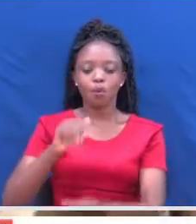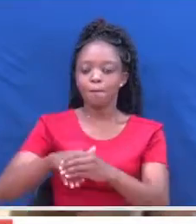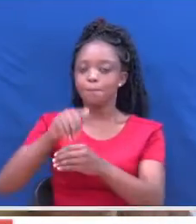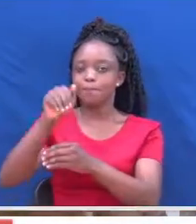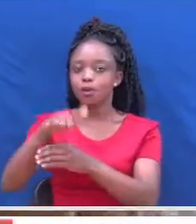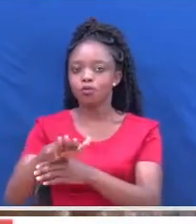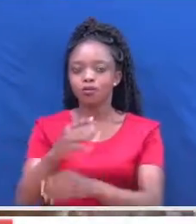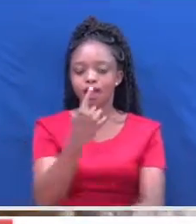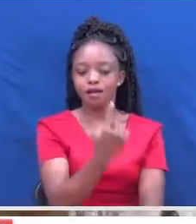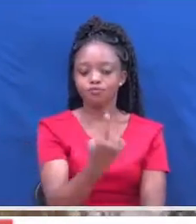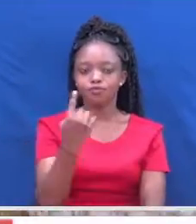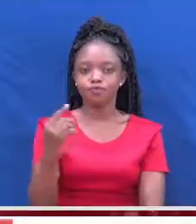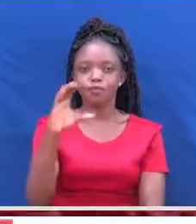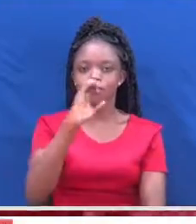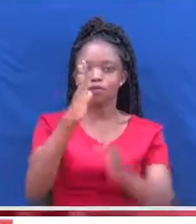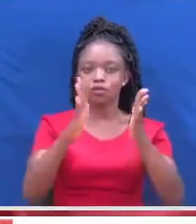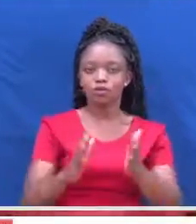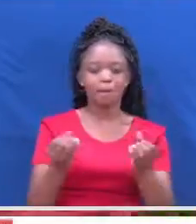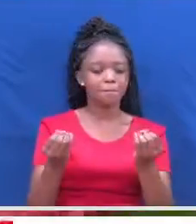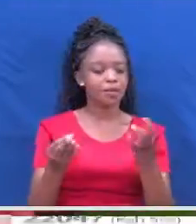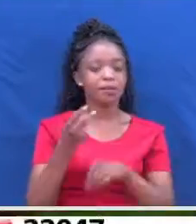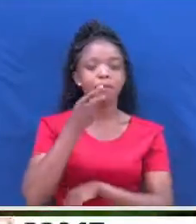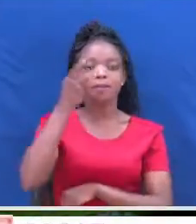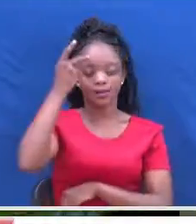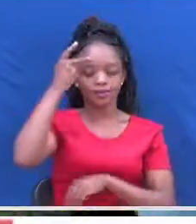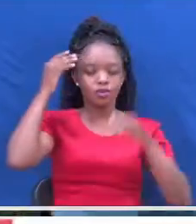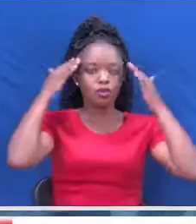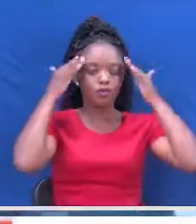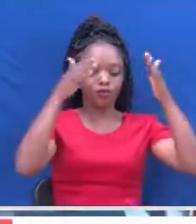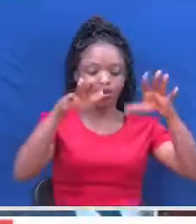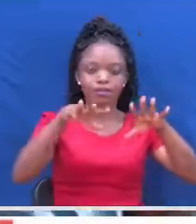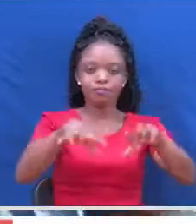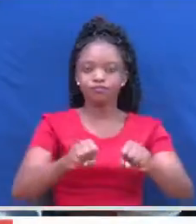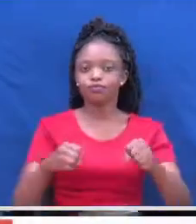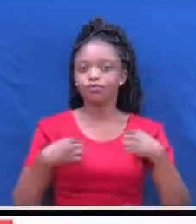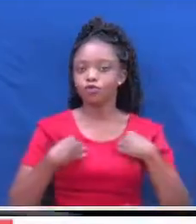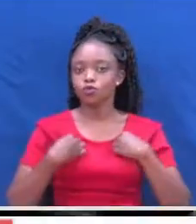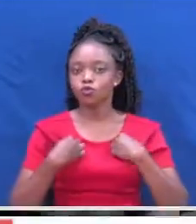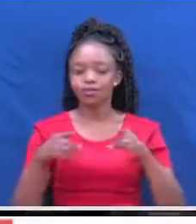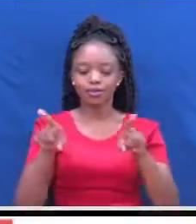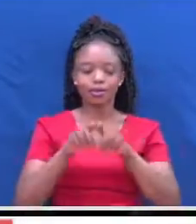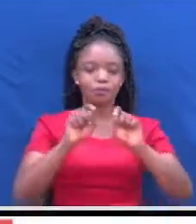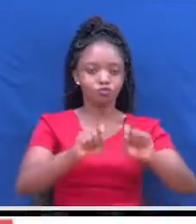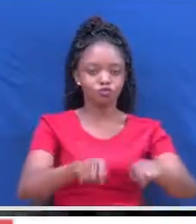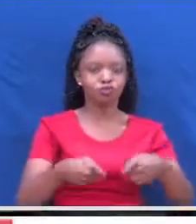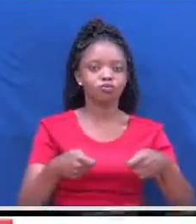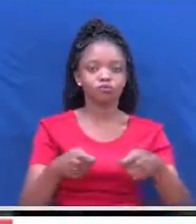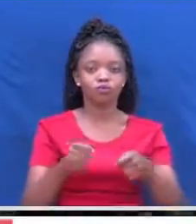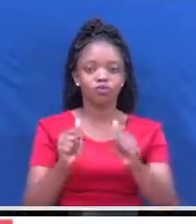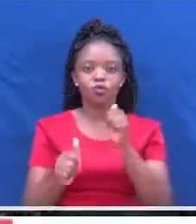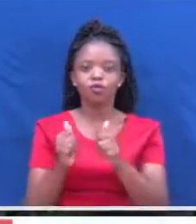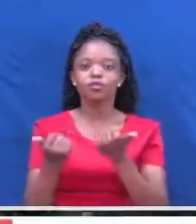huku kila mteja, wengi wakiwa wazazi, wakilenga kujinyakulia sare na hata viatu vya shule